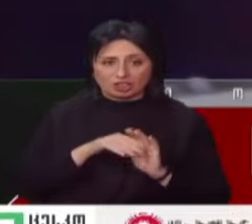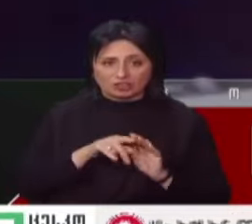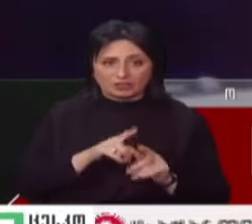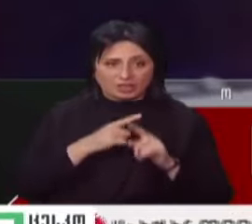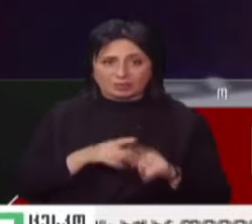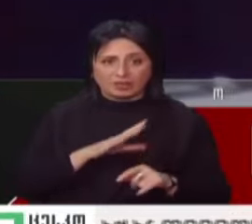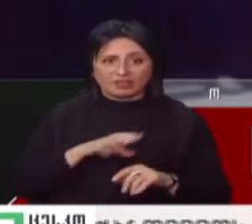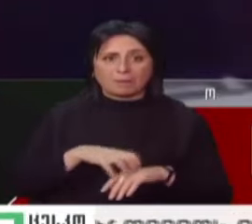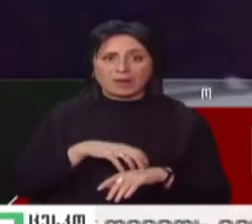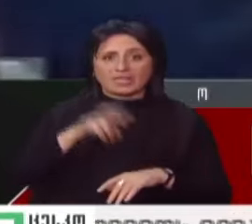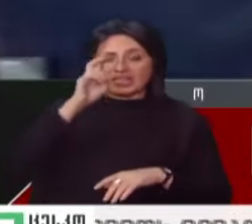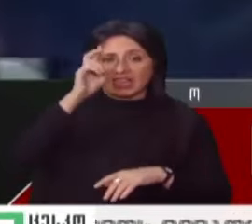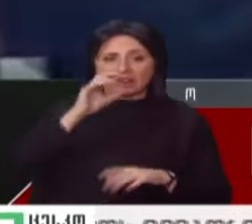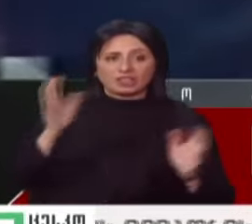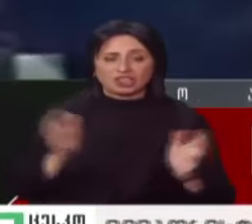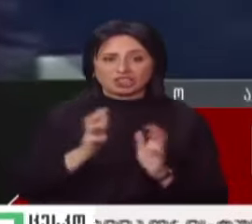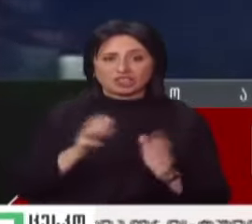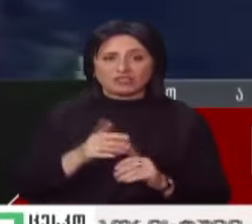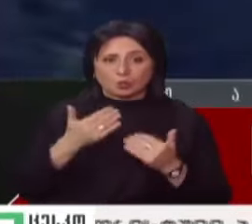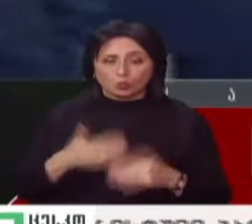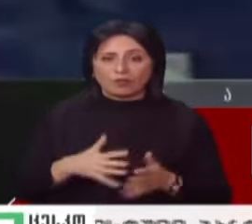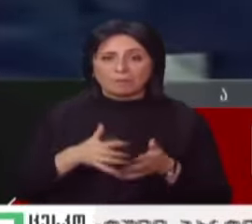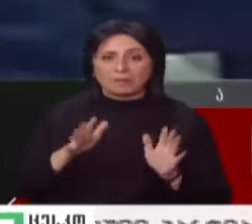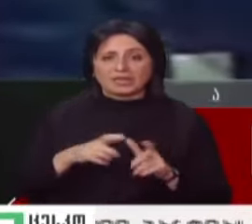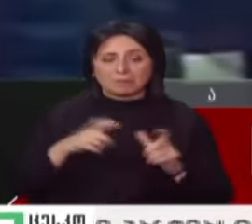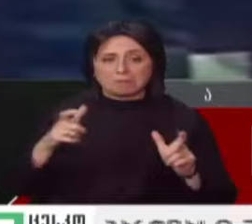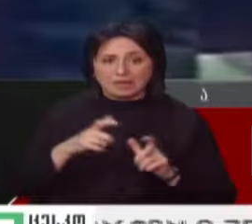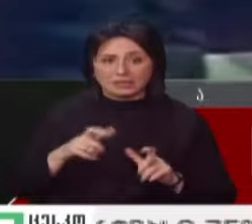за даутмия. Артиям Хелис уплеба Чейнер, чуна дамджерад упромет и